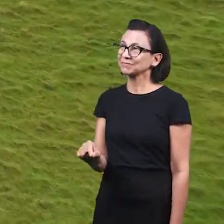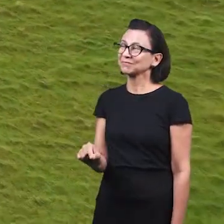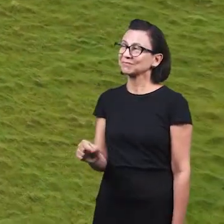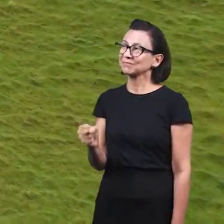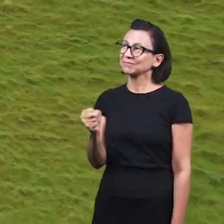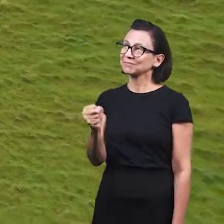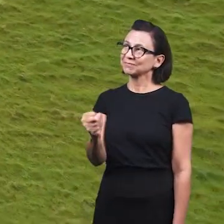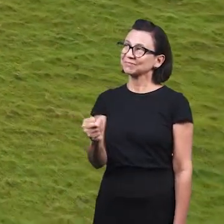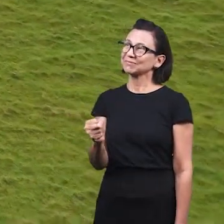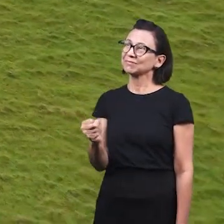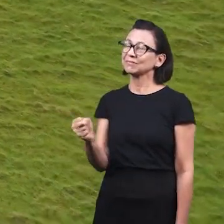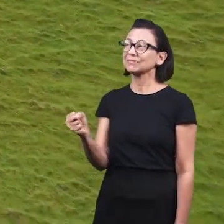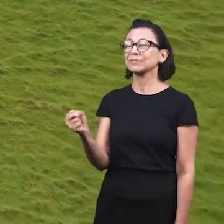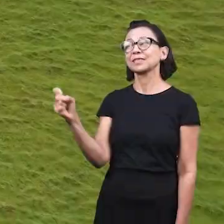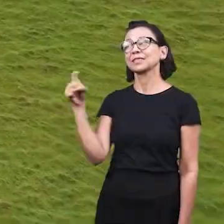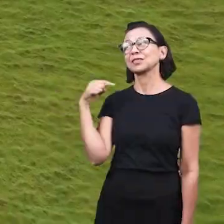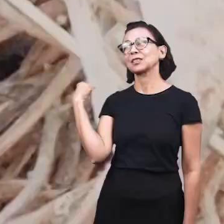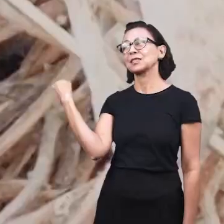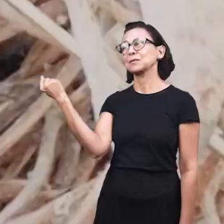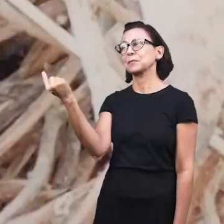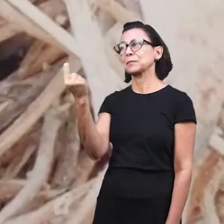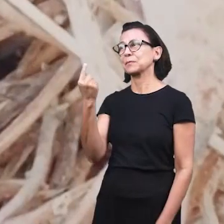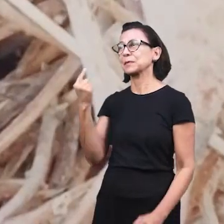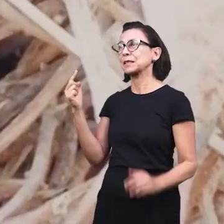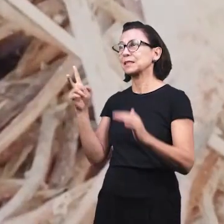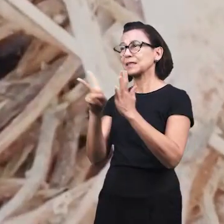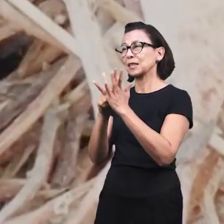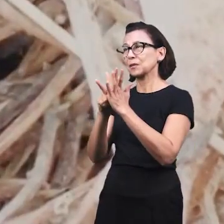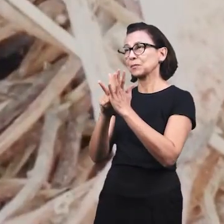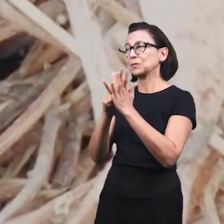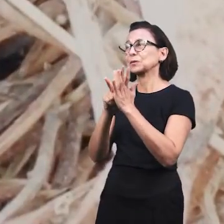Он добрый пастырь.